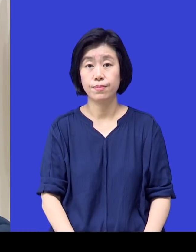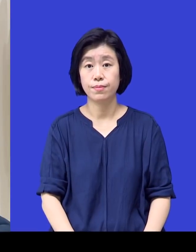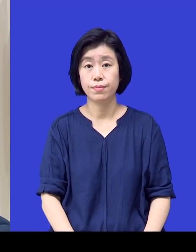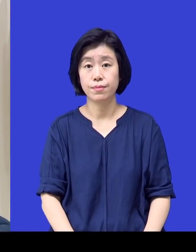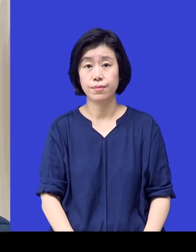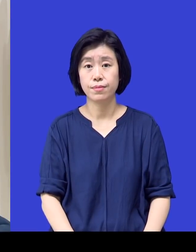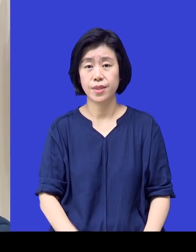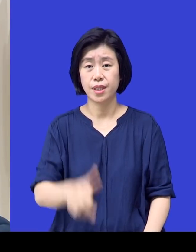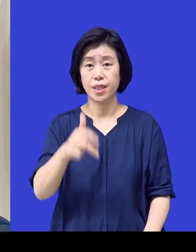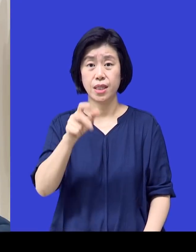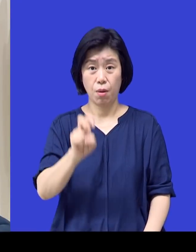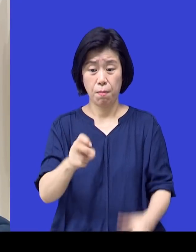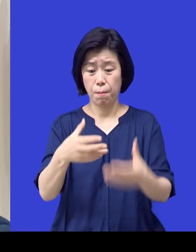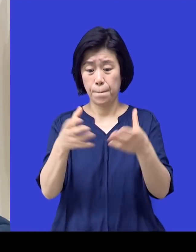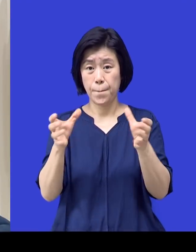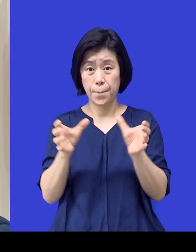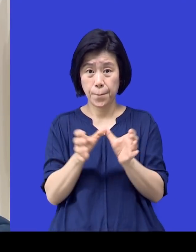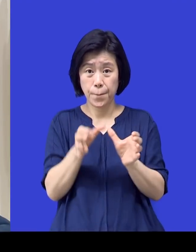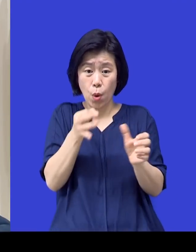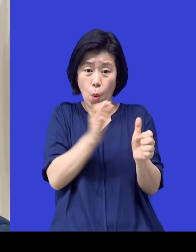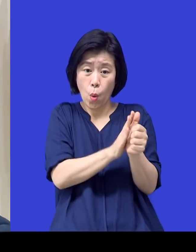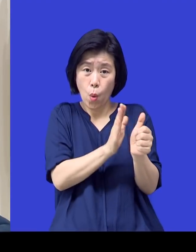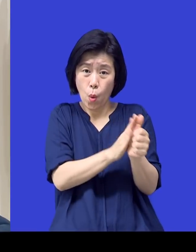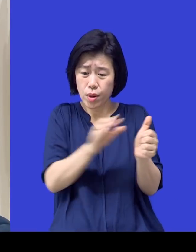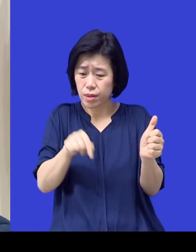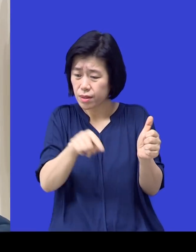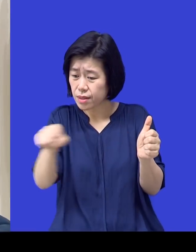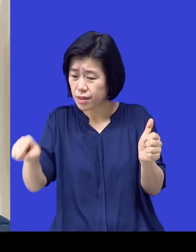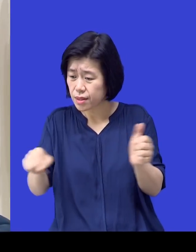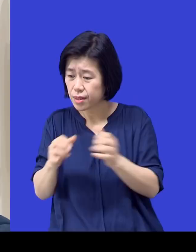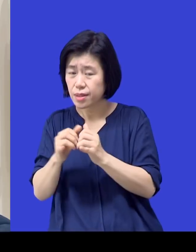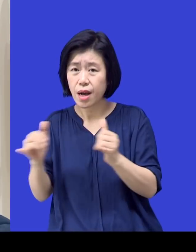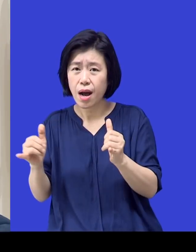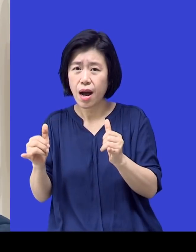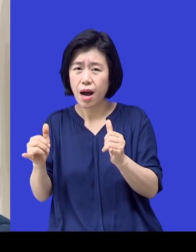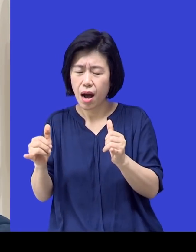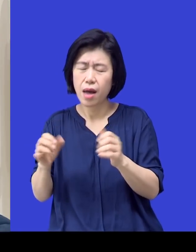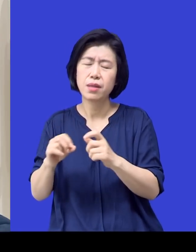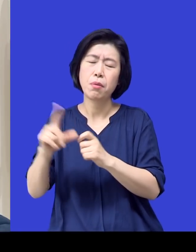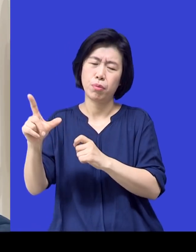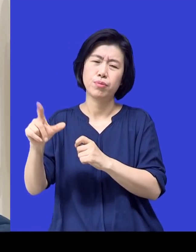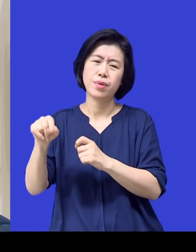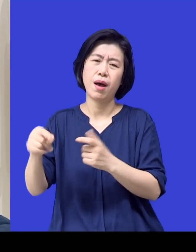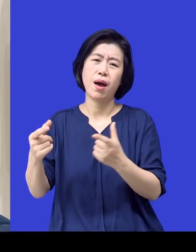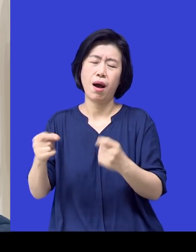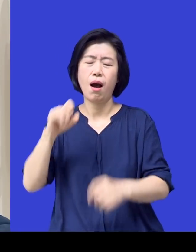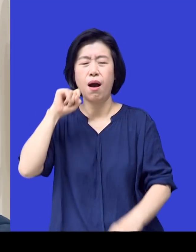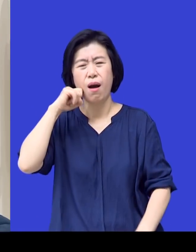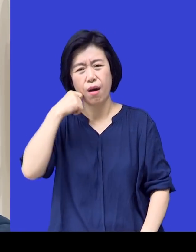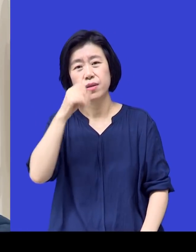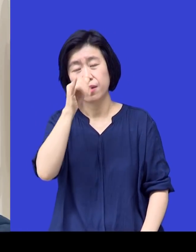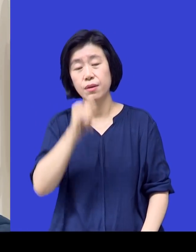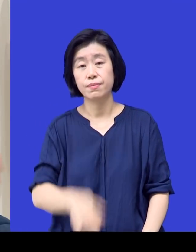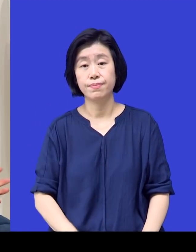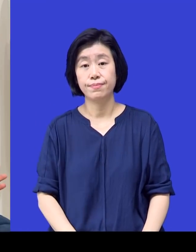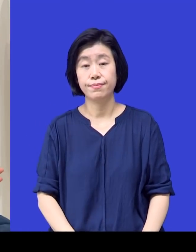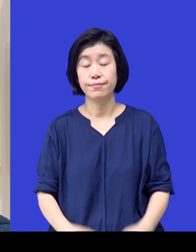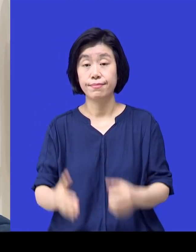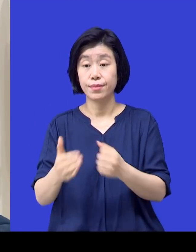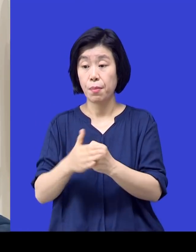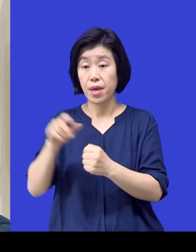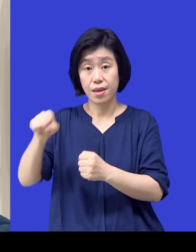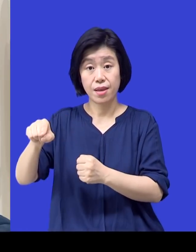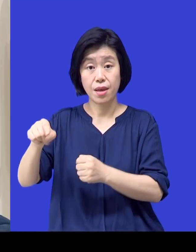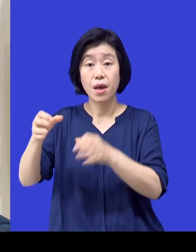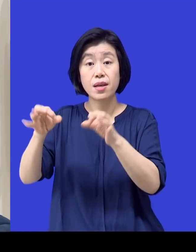컴패션 아이는 수룩해요. 그리고 이 영상이 전 세계의 모든 수혜국에 다 전달이